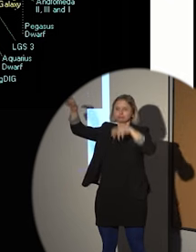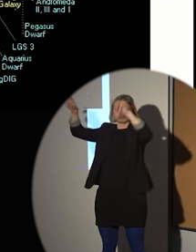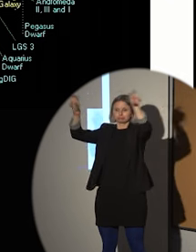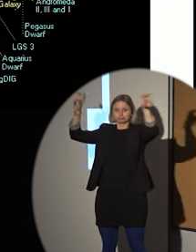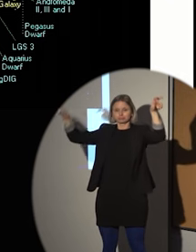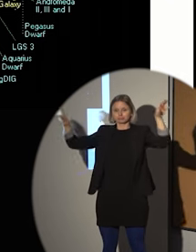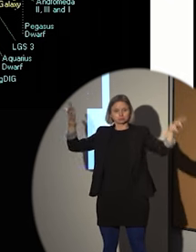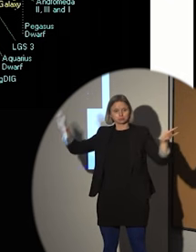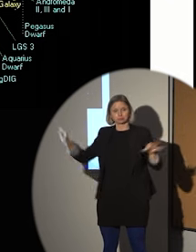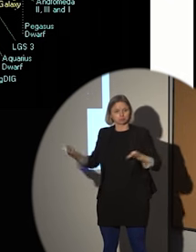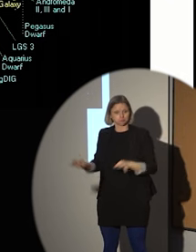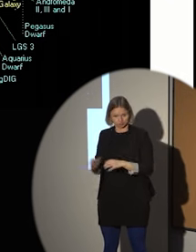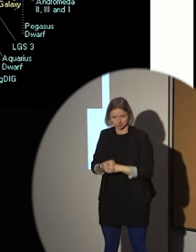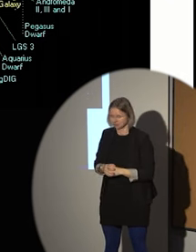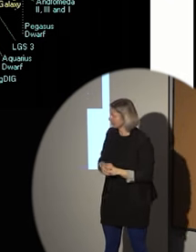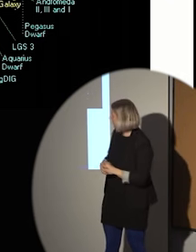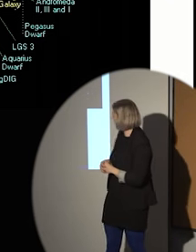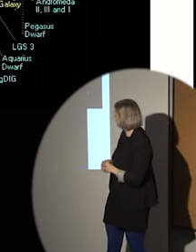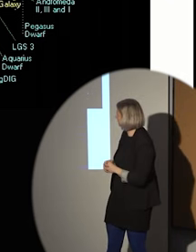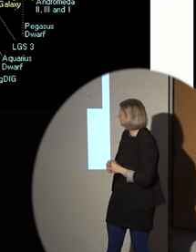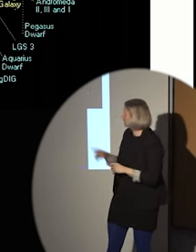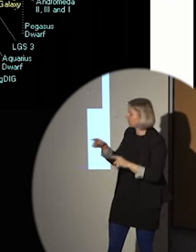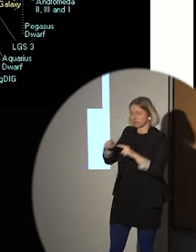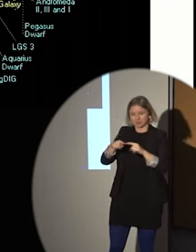Le rayon ici est de 2 millions d'années-lumière.